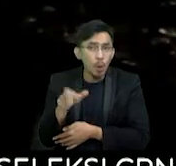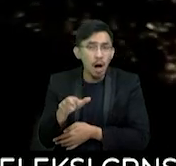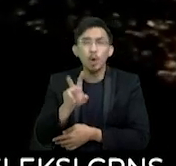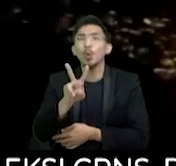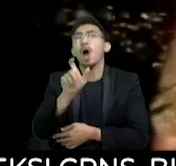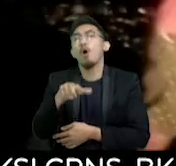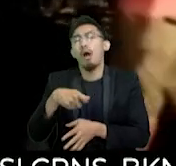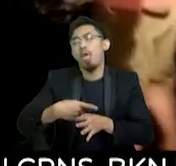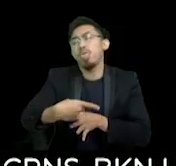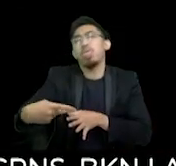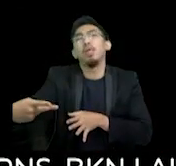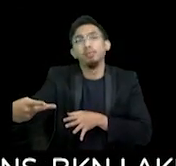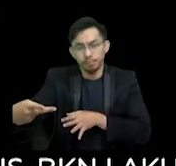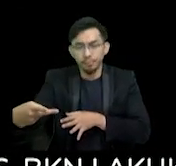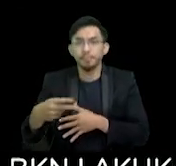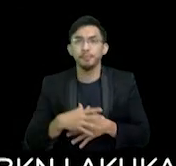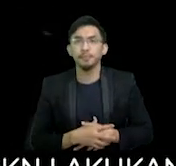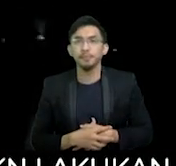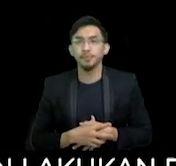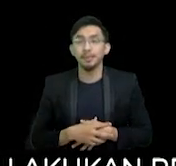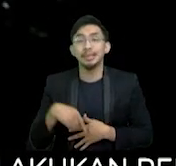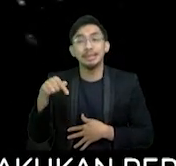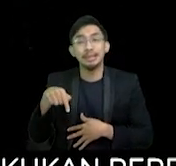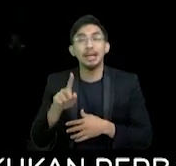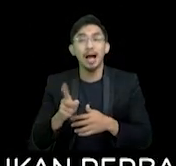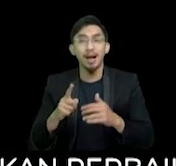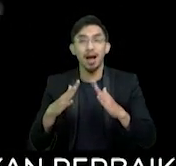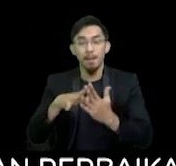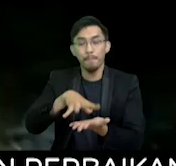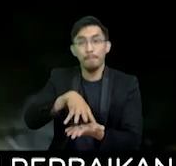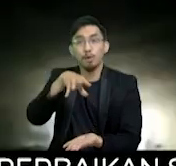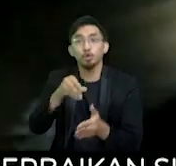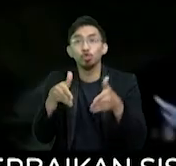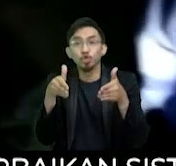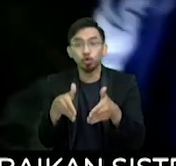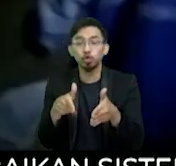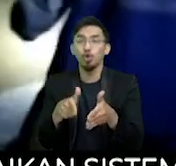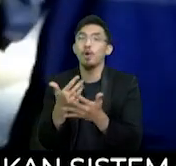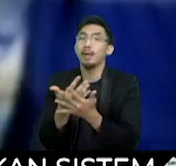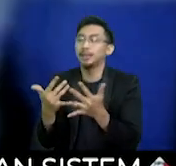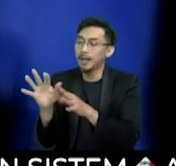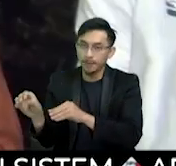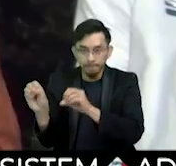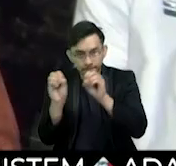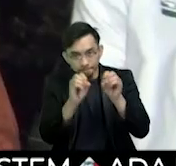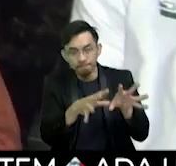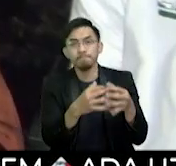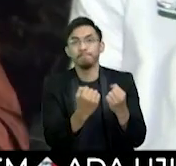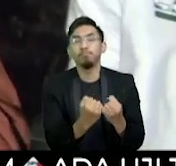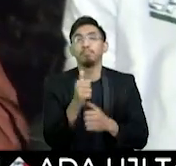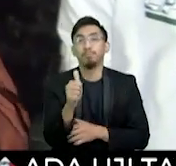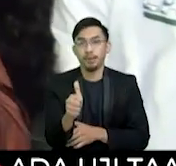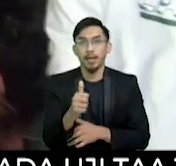Pemkab Gorontalo menyiapkan posko bencana serta mendistribusikan kebutuhan pokok dan pakaian bagi warga korban banjir. Kita